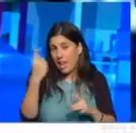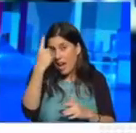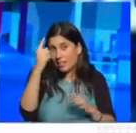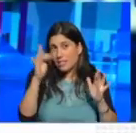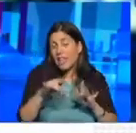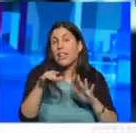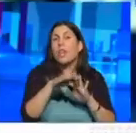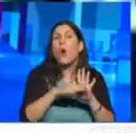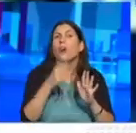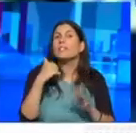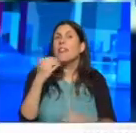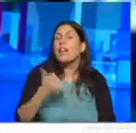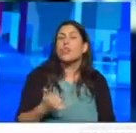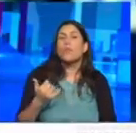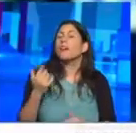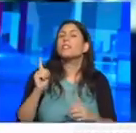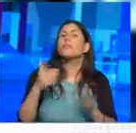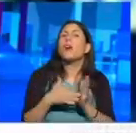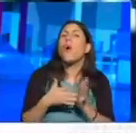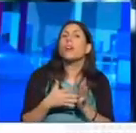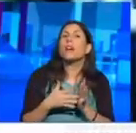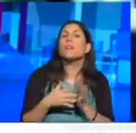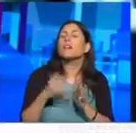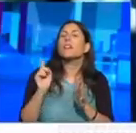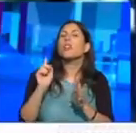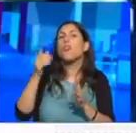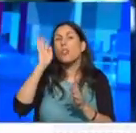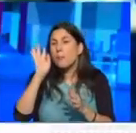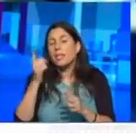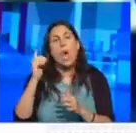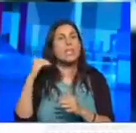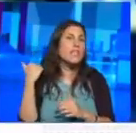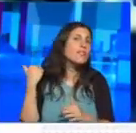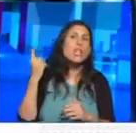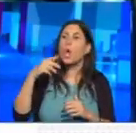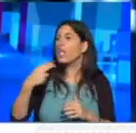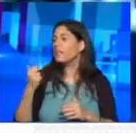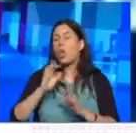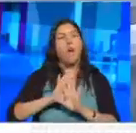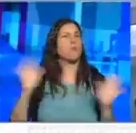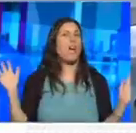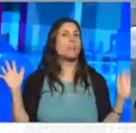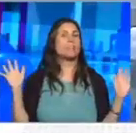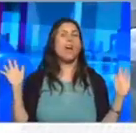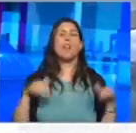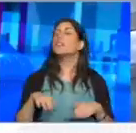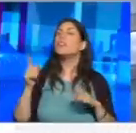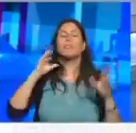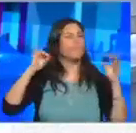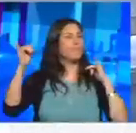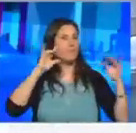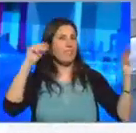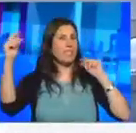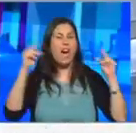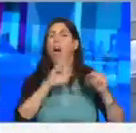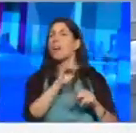את מי חוקרים? לא את שראשי הסיעות, לא את לפיד, לא את ליבלין, לא את הרצאות, שלחו לחוק ישראל